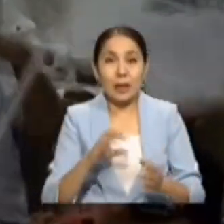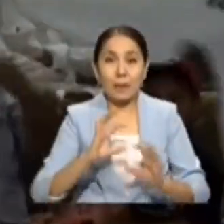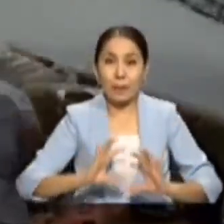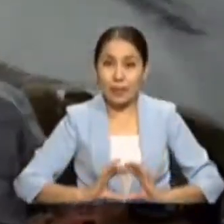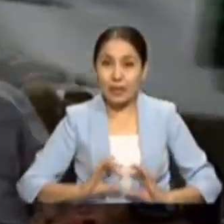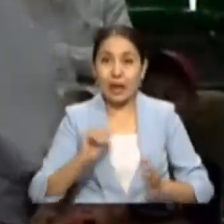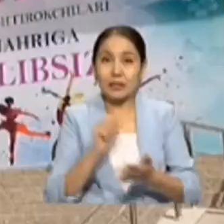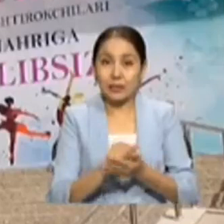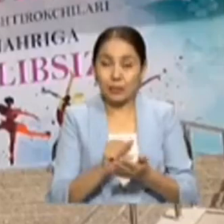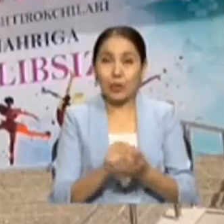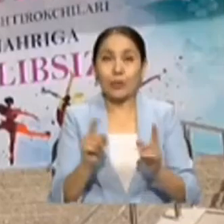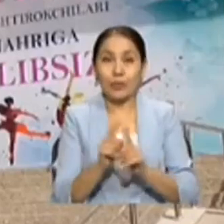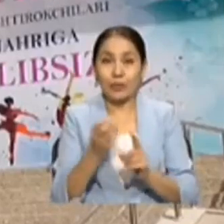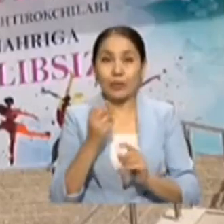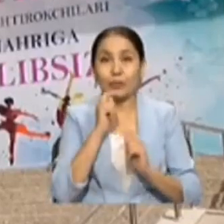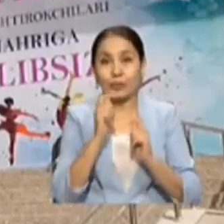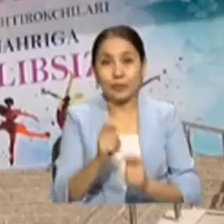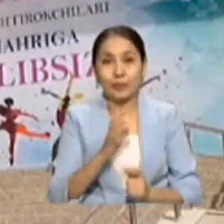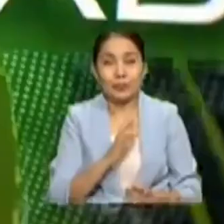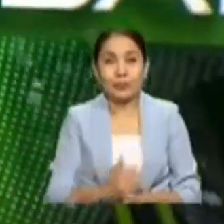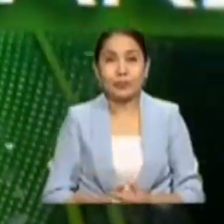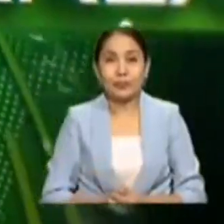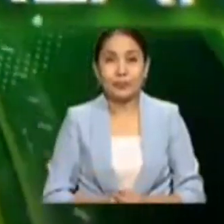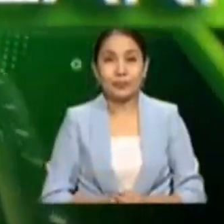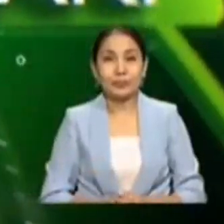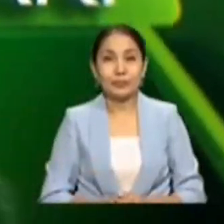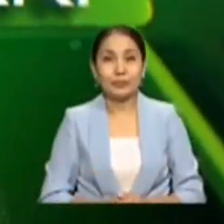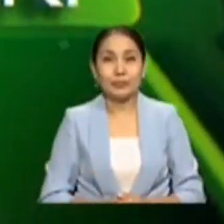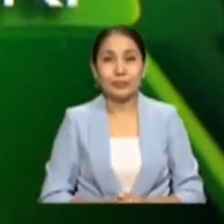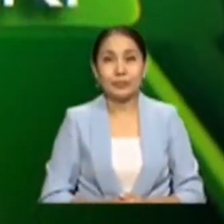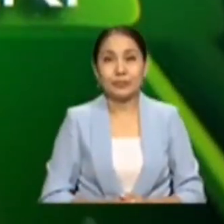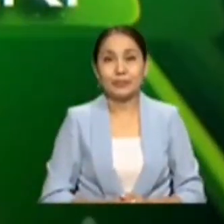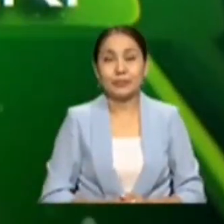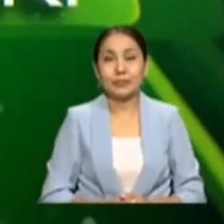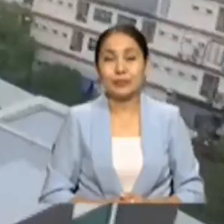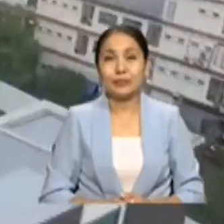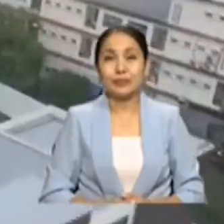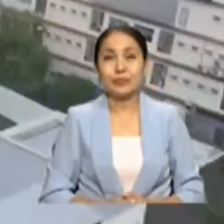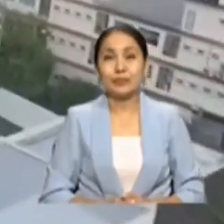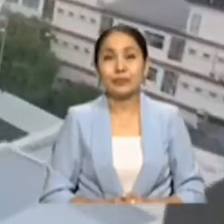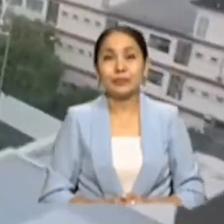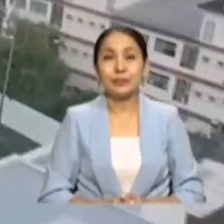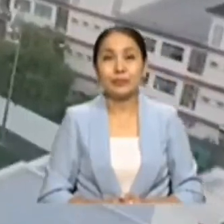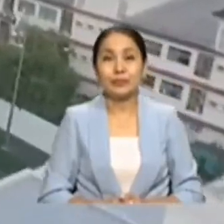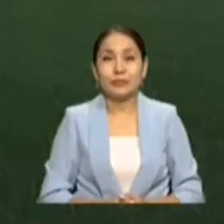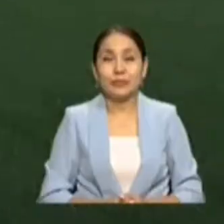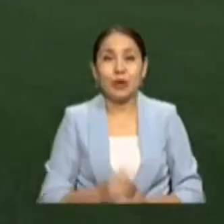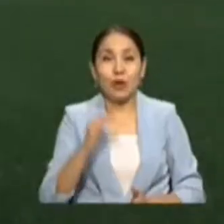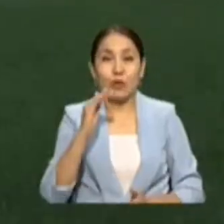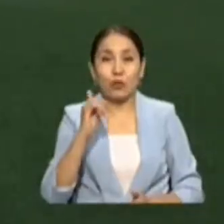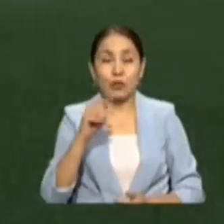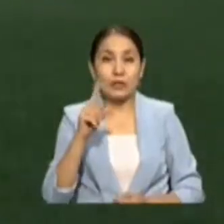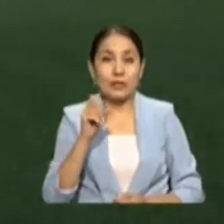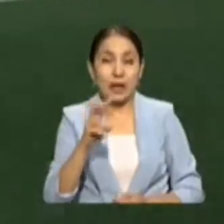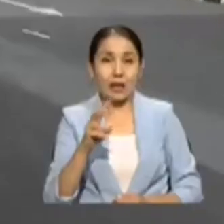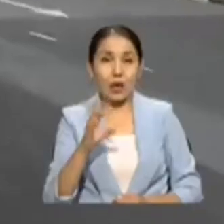hamda qimmatbaho sovg'alar bilan taqdirlanishdi. Futzal bo'yicha